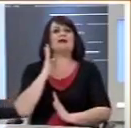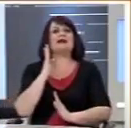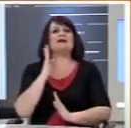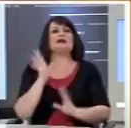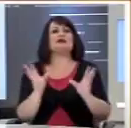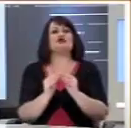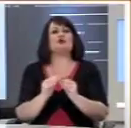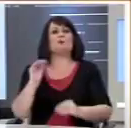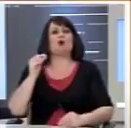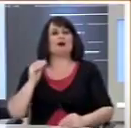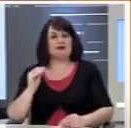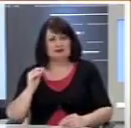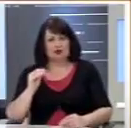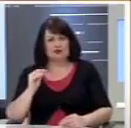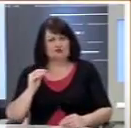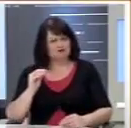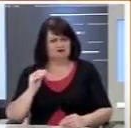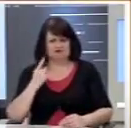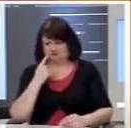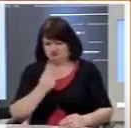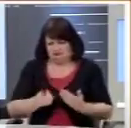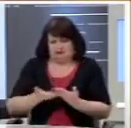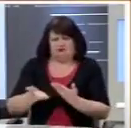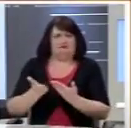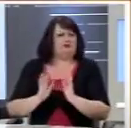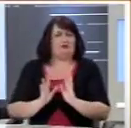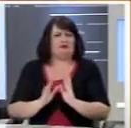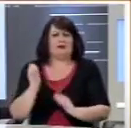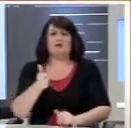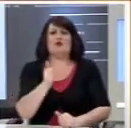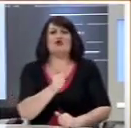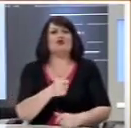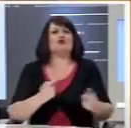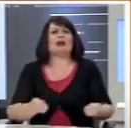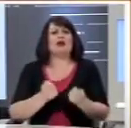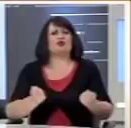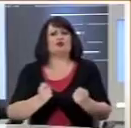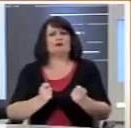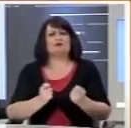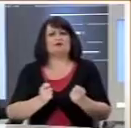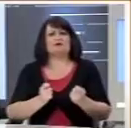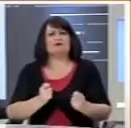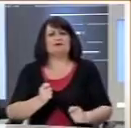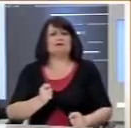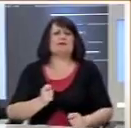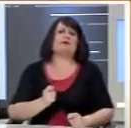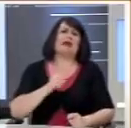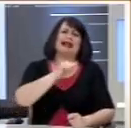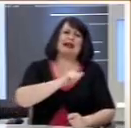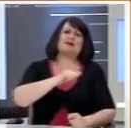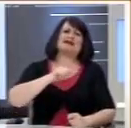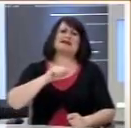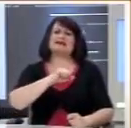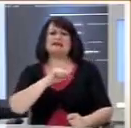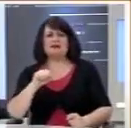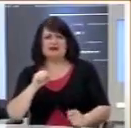πολιτισμού, που ούτε παίρνουμε εμείς ότι εμείς τους βοηθήσαμε, εμείς το κάνουμε, μόνοι τους το κάνανε. Ο Άνταν Σίμτσικ, τη ομάδα του,